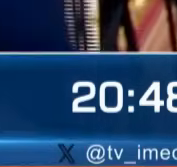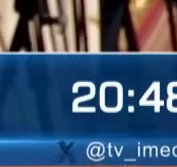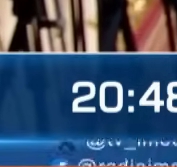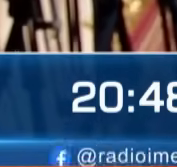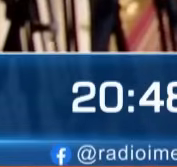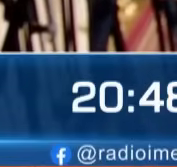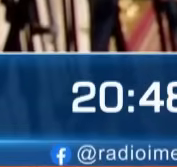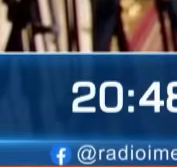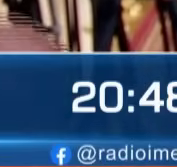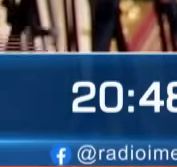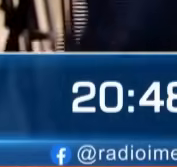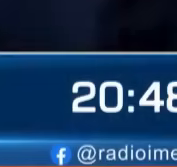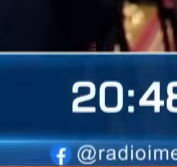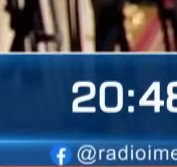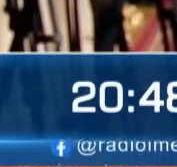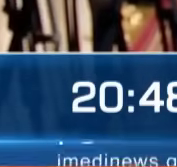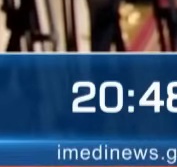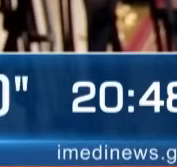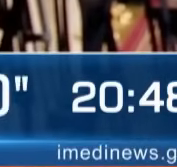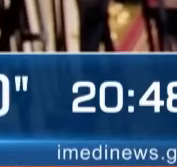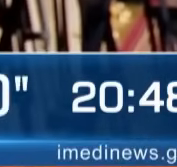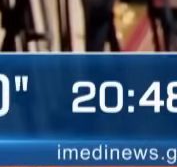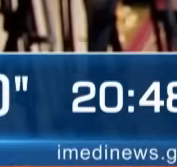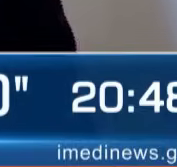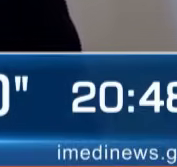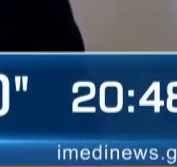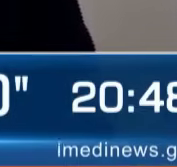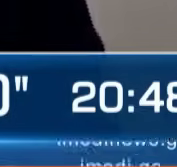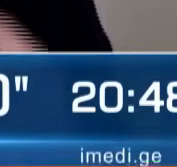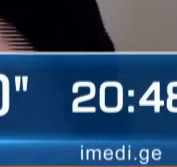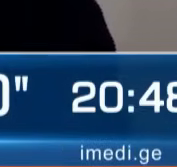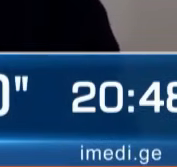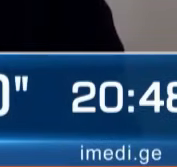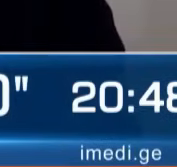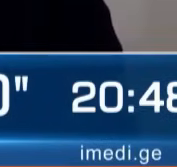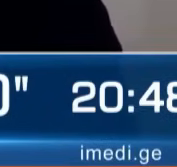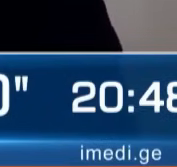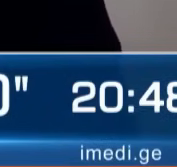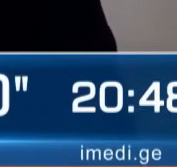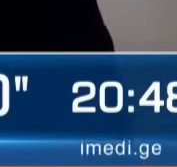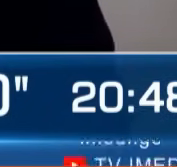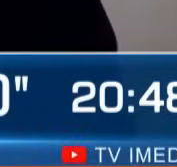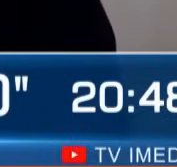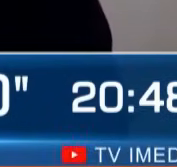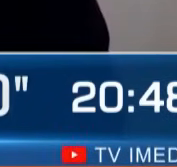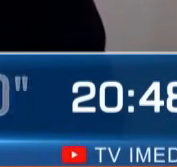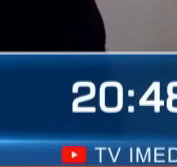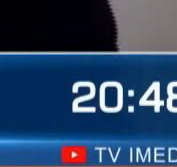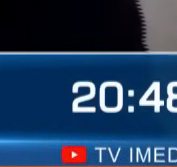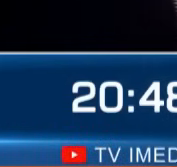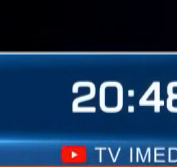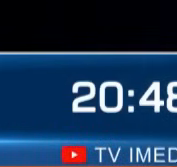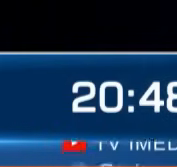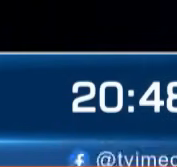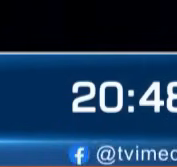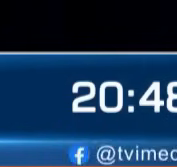ertoba mtavari miznisken es aris davamartsqot Ivanishvilis oligarkhiuli rejimi. Resursi aks qvela adamians vins gultsbelat moishurvebs